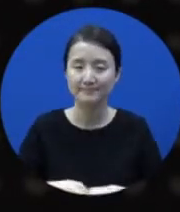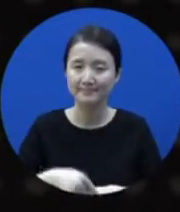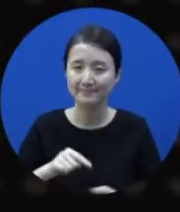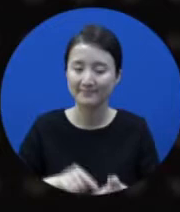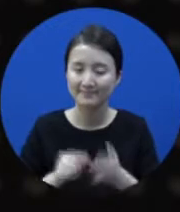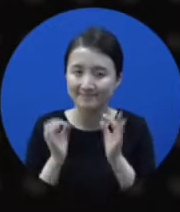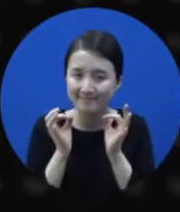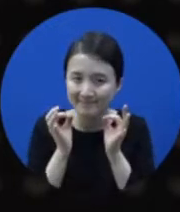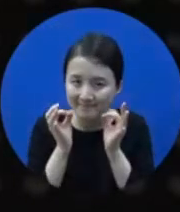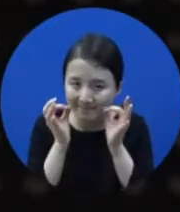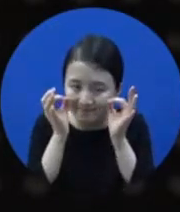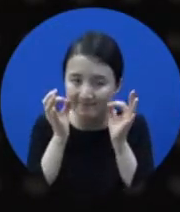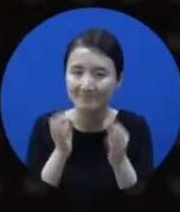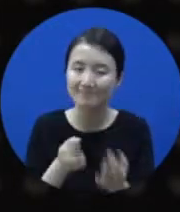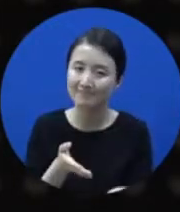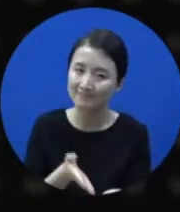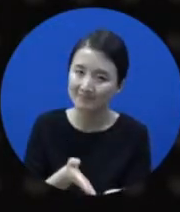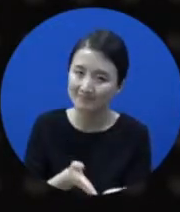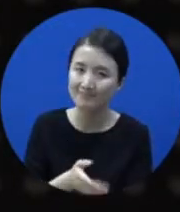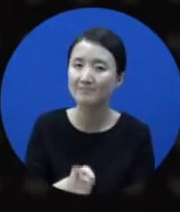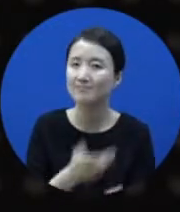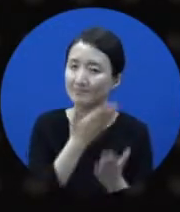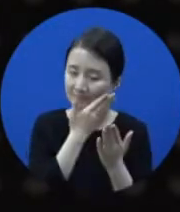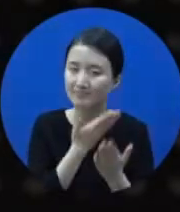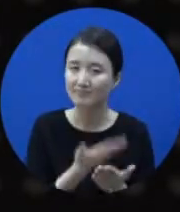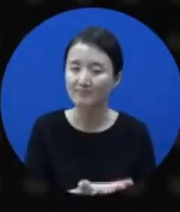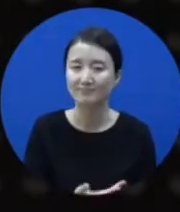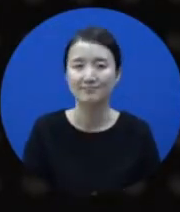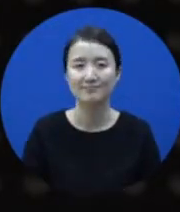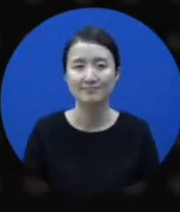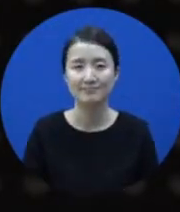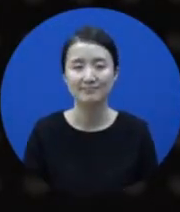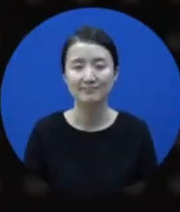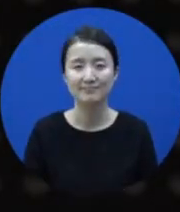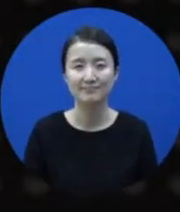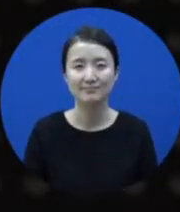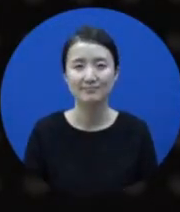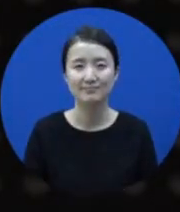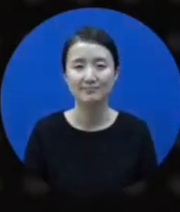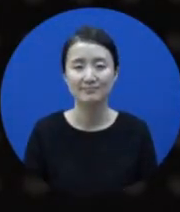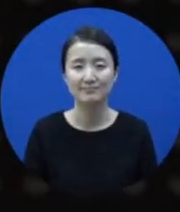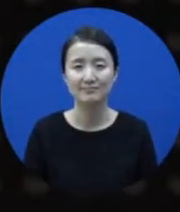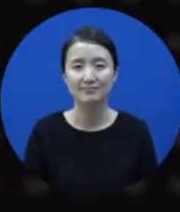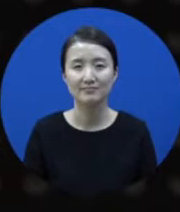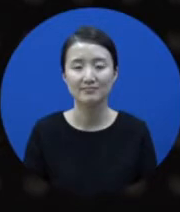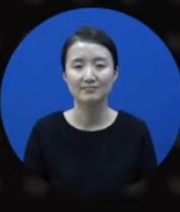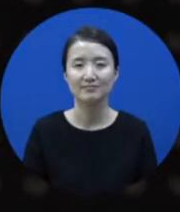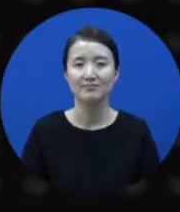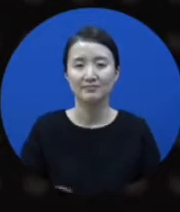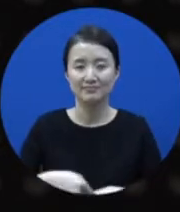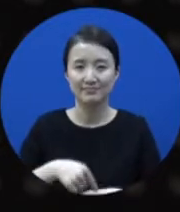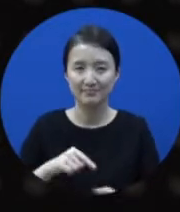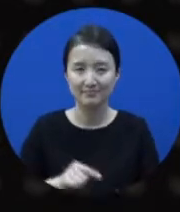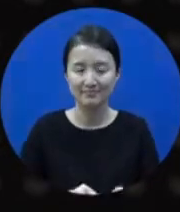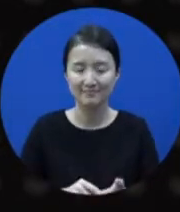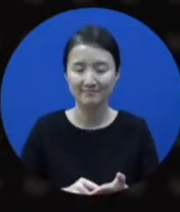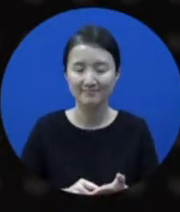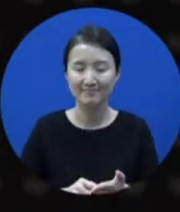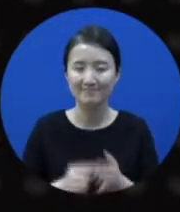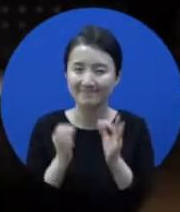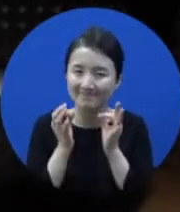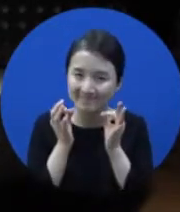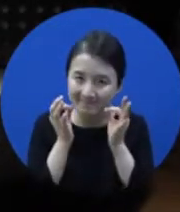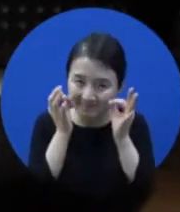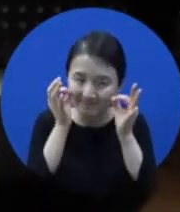제일 중요한 건 가슴으로 이야기하는 겁니다. 가슴으로 이야기한다는 건 바로 진정성을 말합니다. 얘기하는 거고요. 두